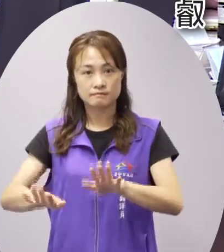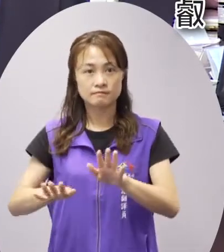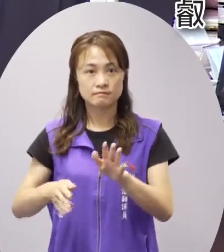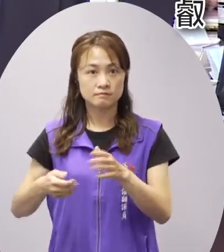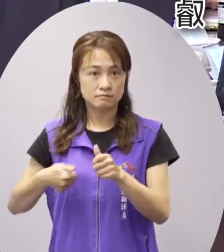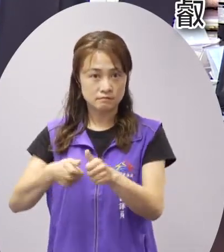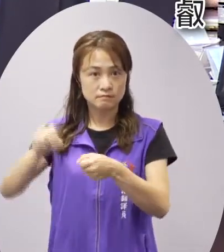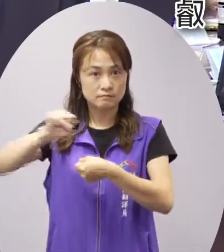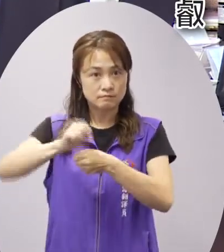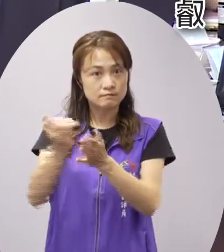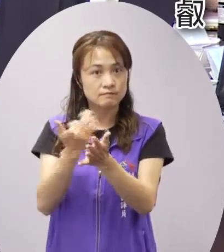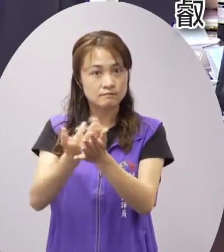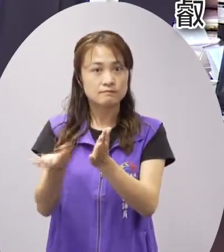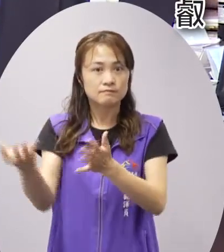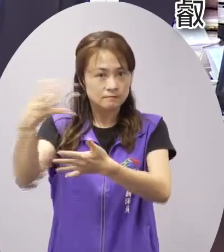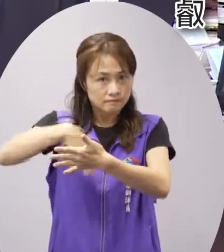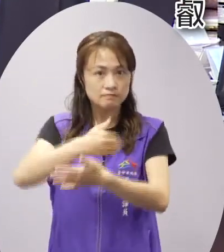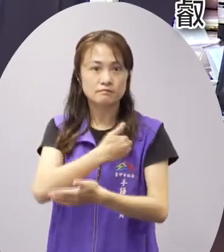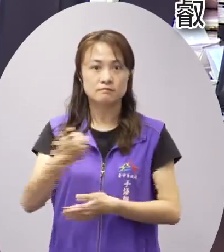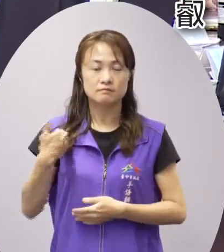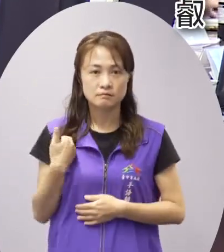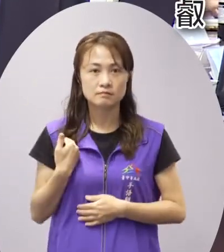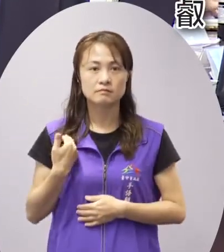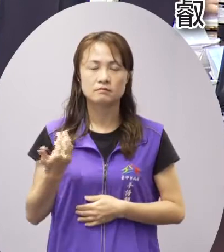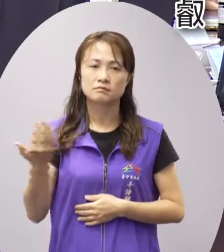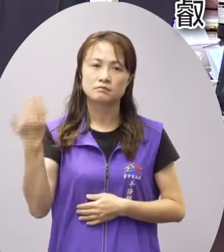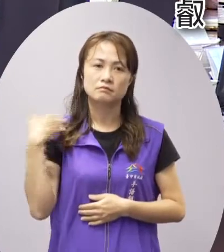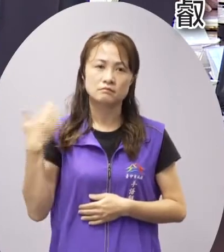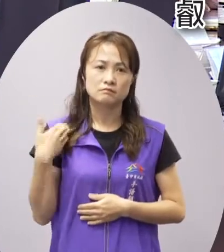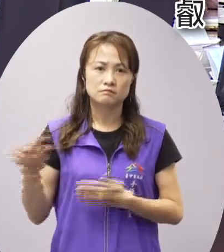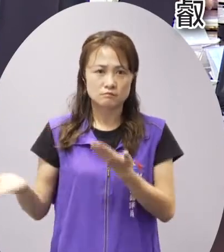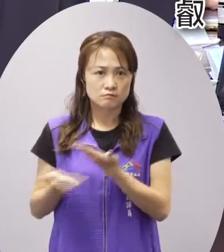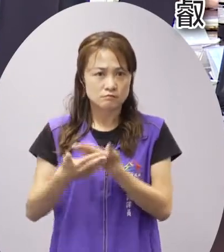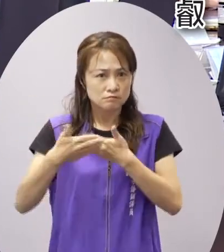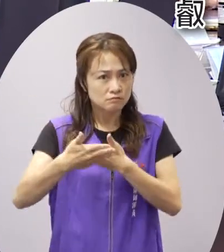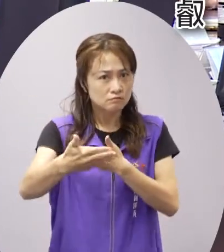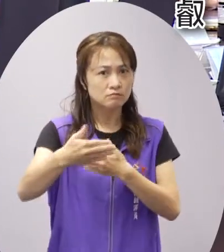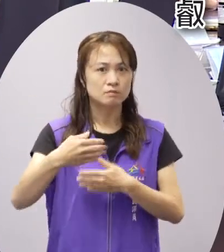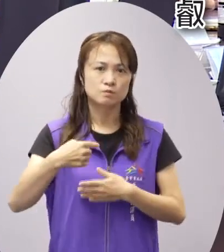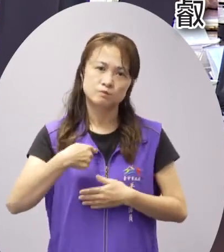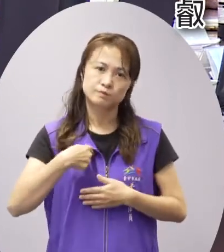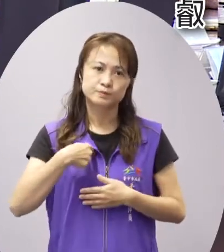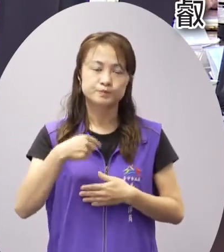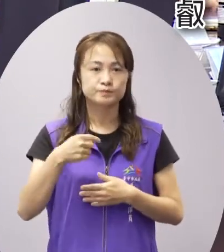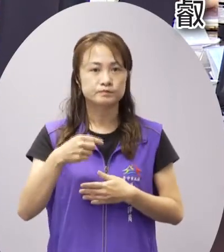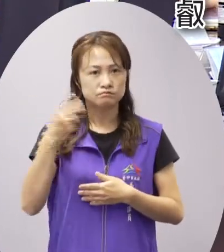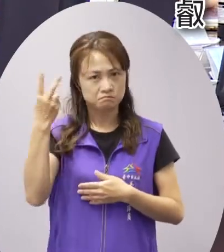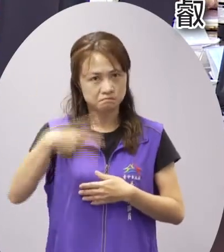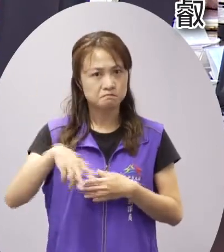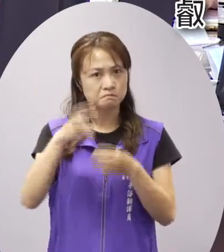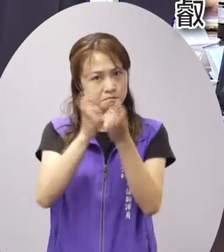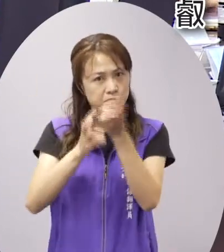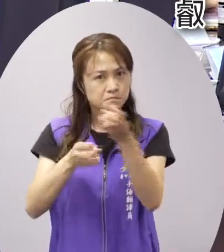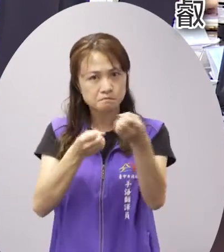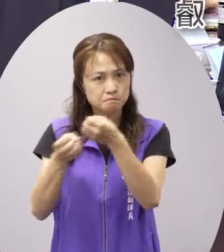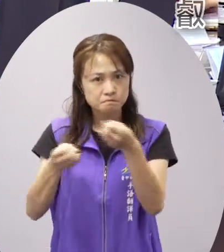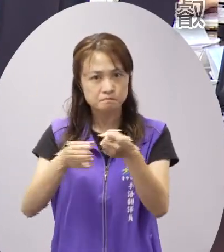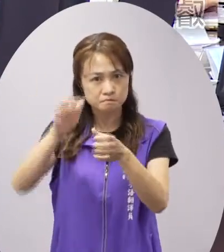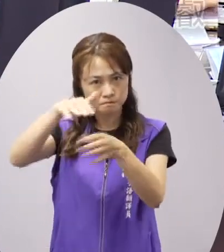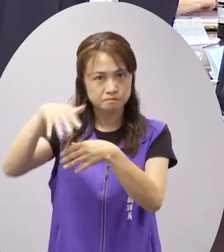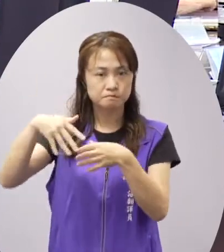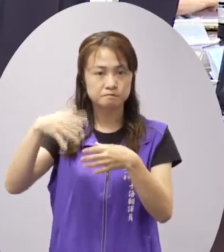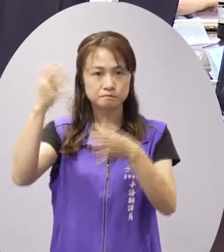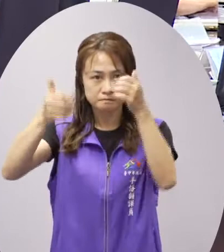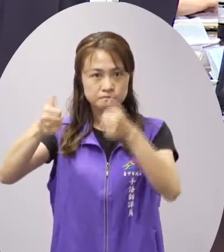算纳进来。那所以在之前会签过程，可能细节上我再跟我们相关的局势做一个请教